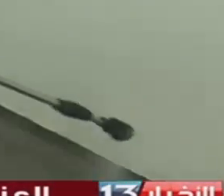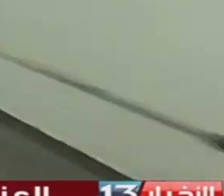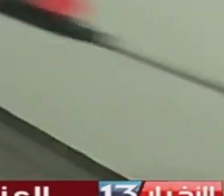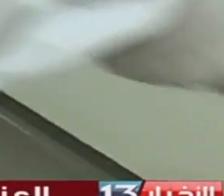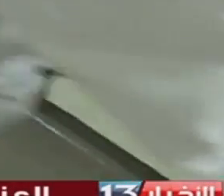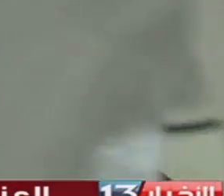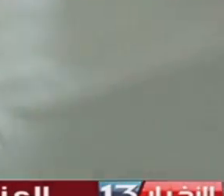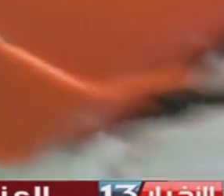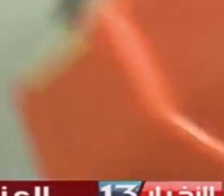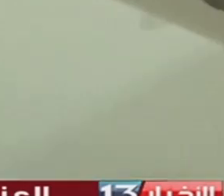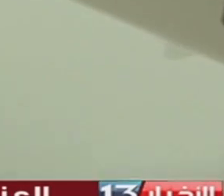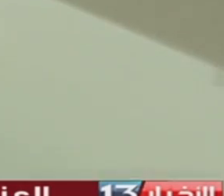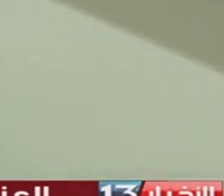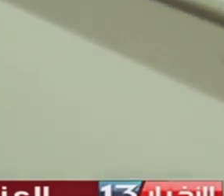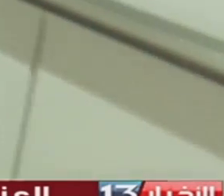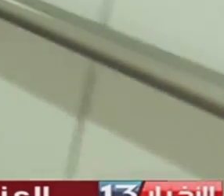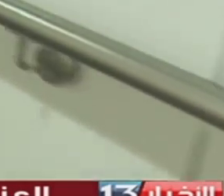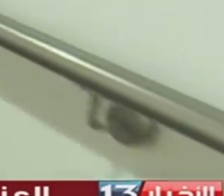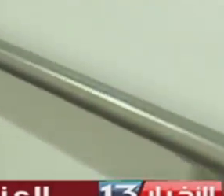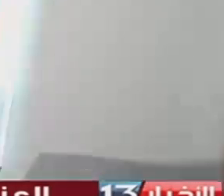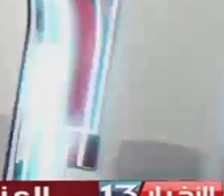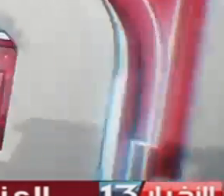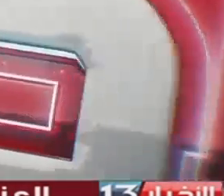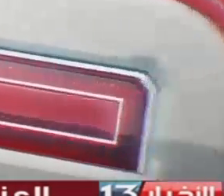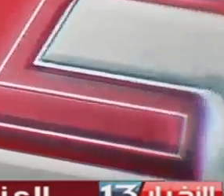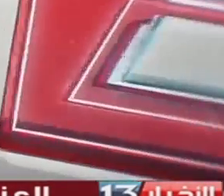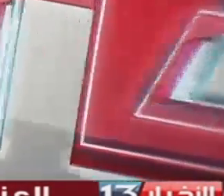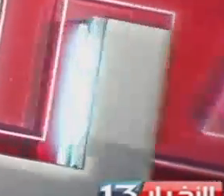التونسية بفيروس كورونا.